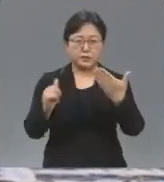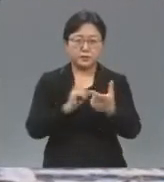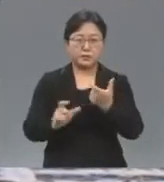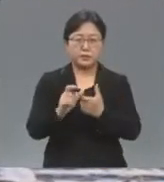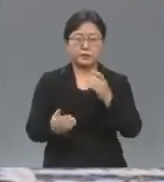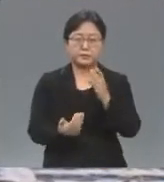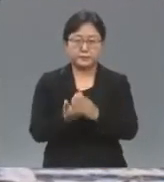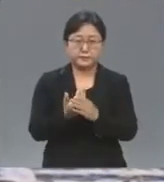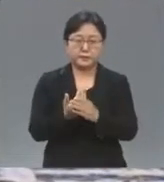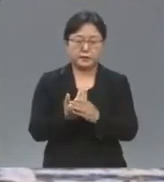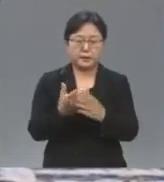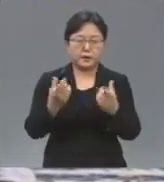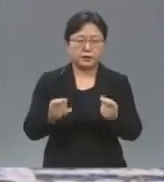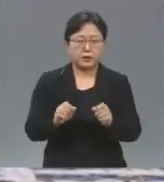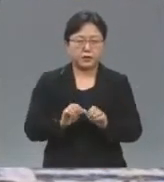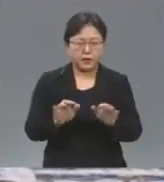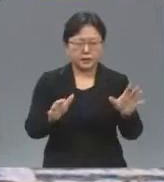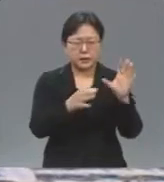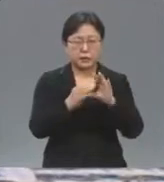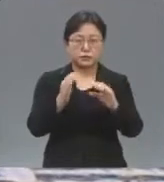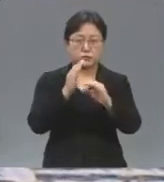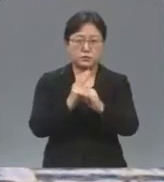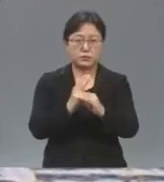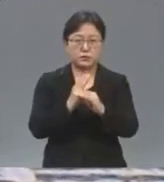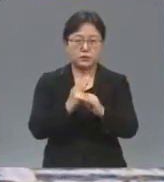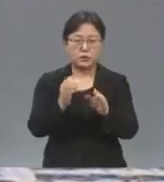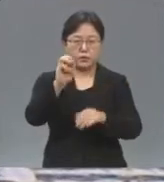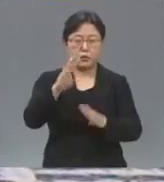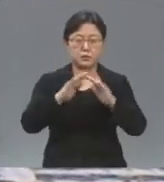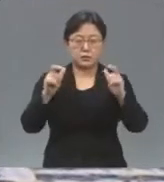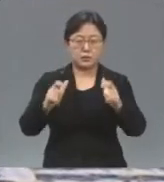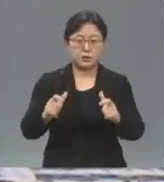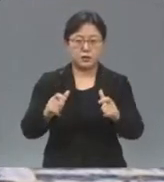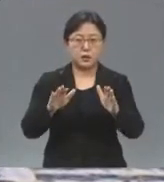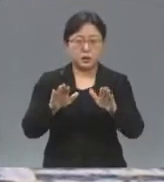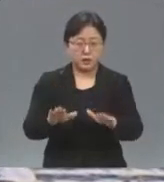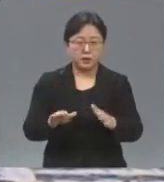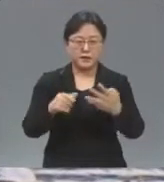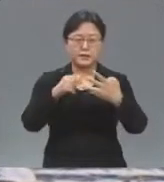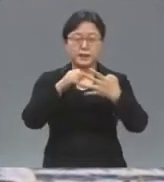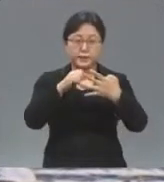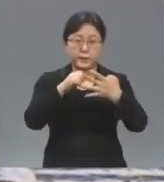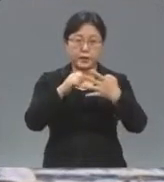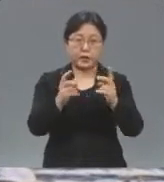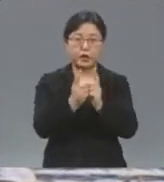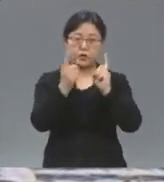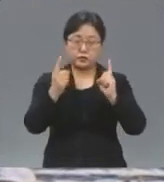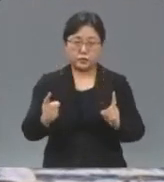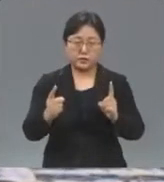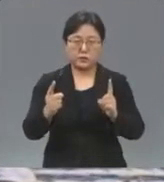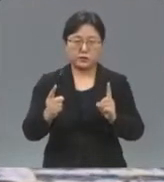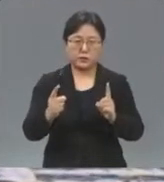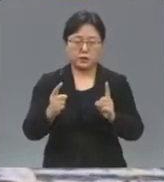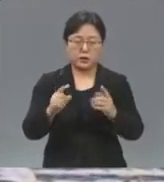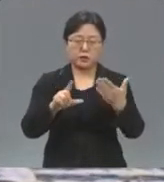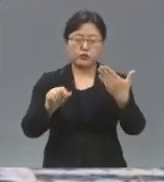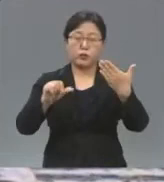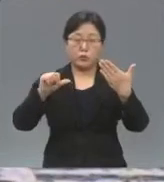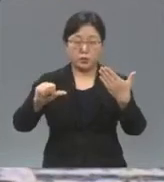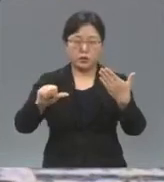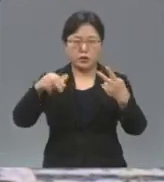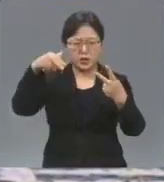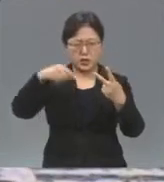추가됐습니다 이렇게 확산 3가 이어지고 있는 가운데 광주 전남지역 은 현행 상 단계인 아 사회적 거 리 룩 이를 다음달 5일까지